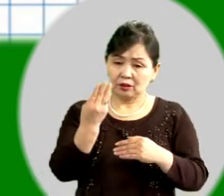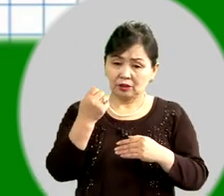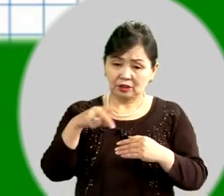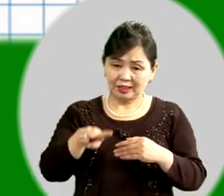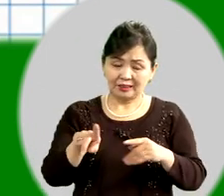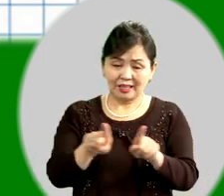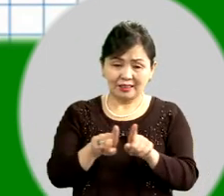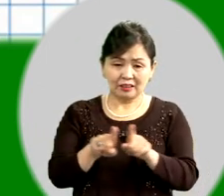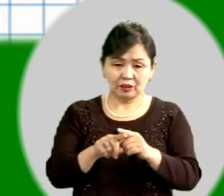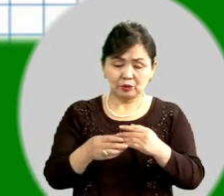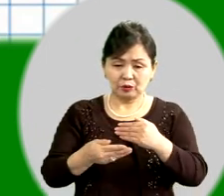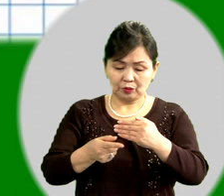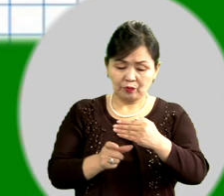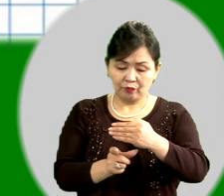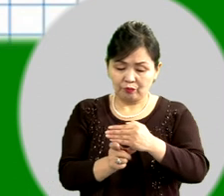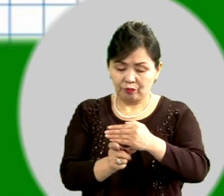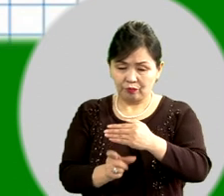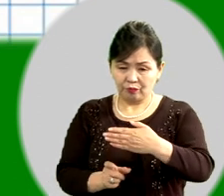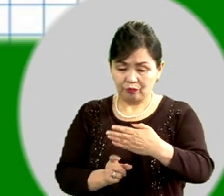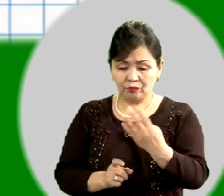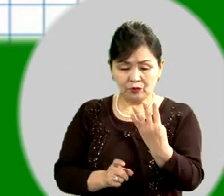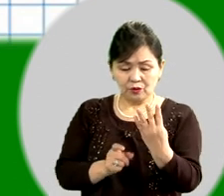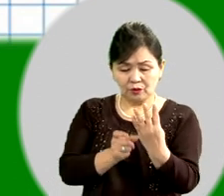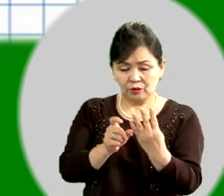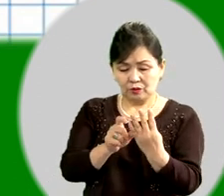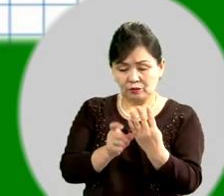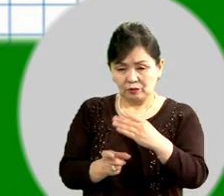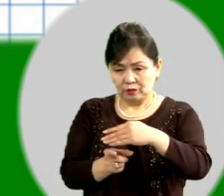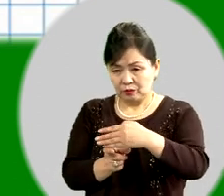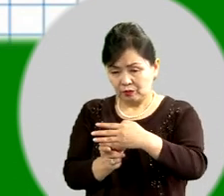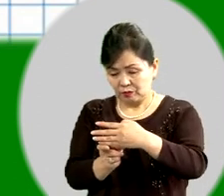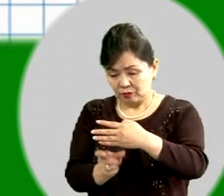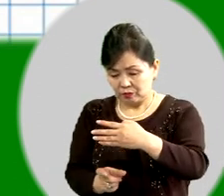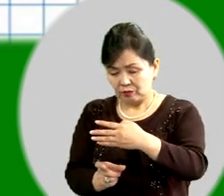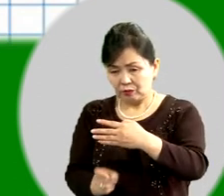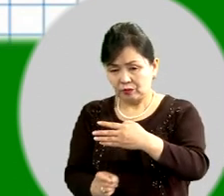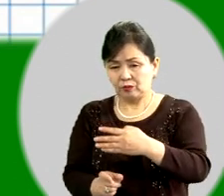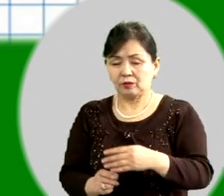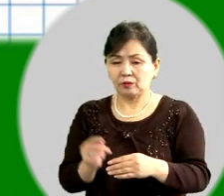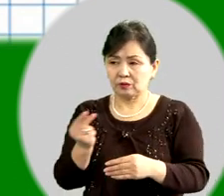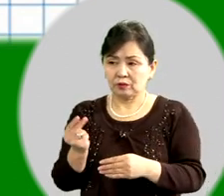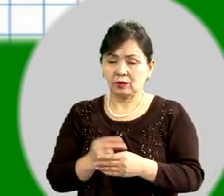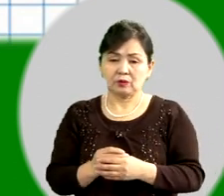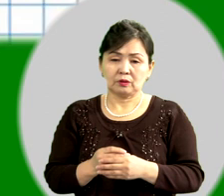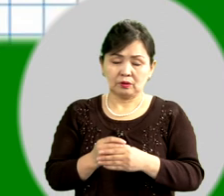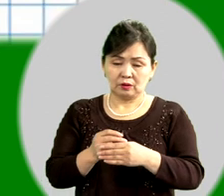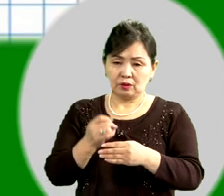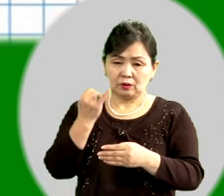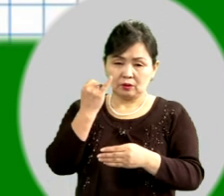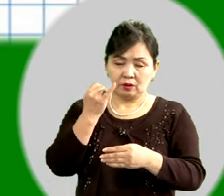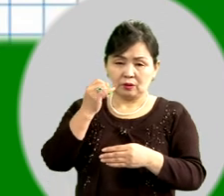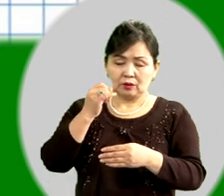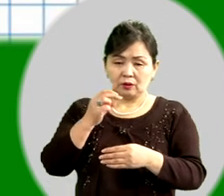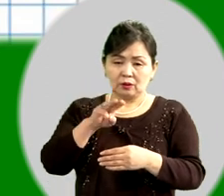төсөөлбөл хана байх вэ? Энэ дөрвөн талсын доор байх боломжтой. За, зургаа дахь талс тааз